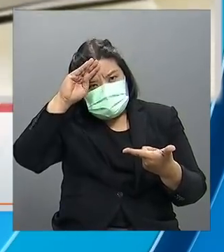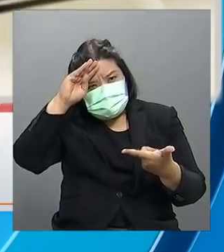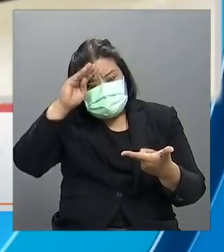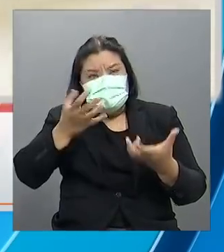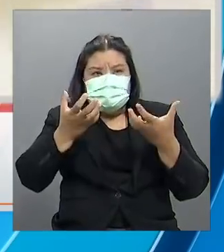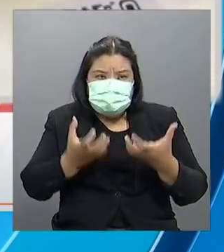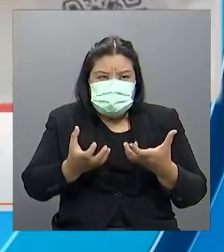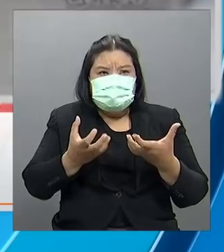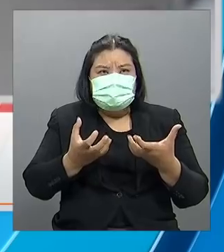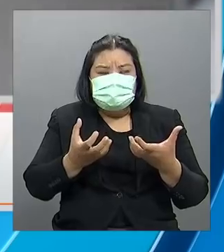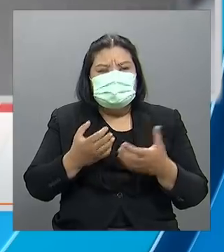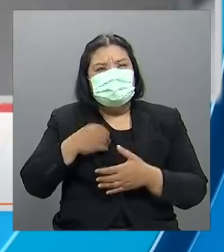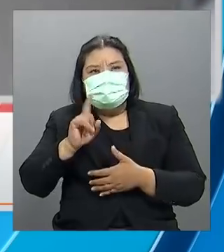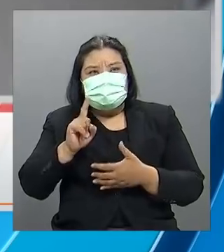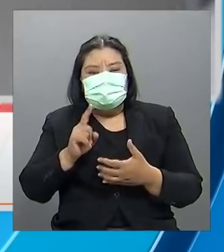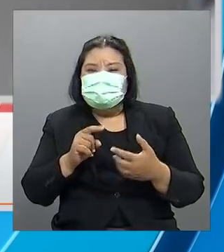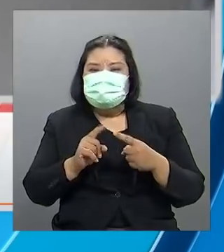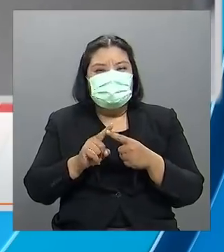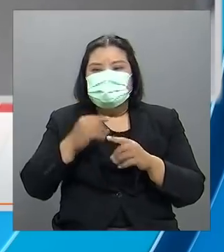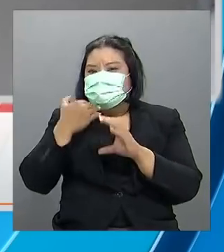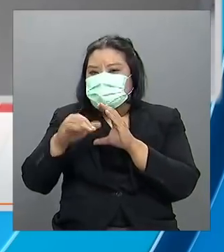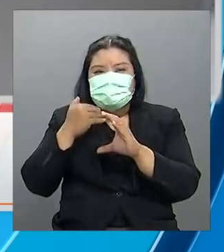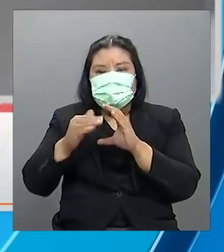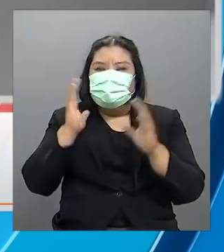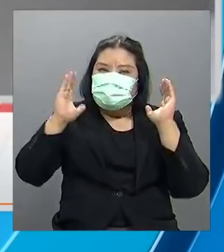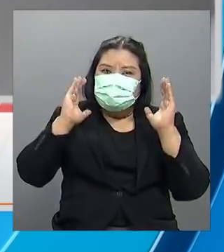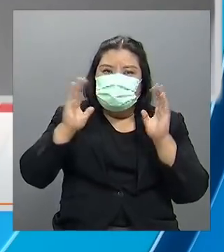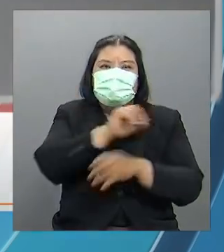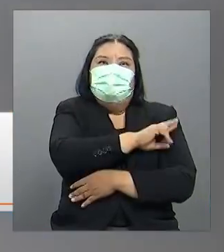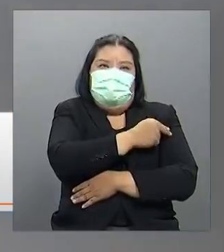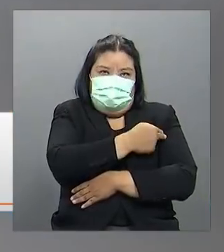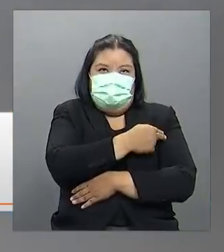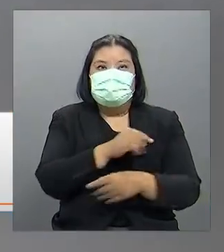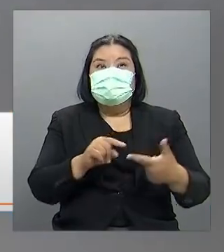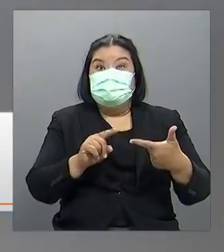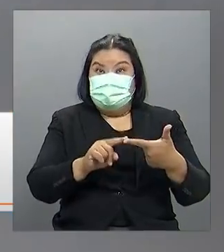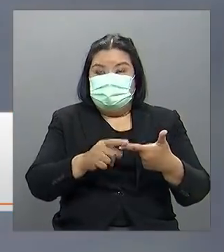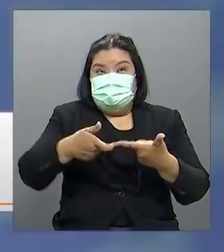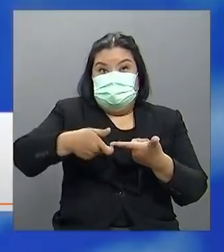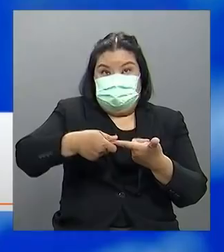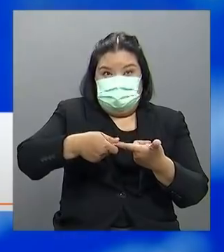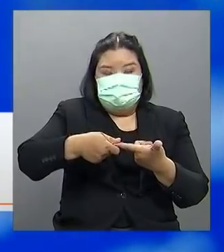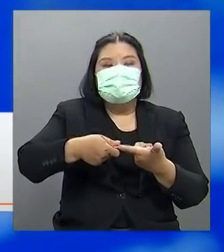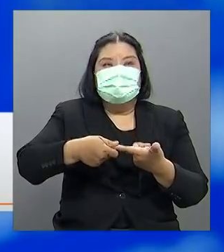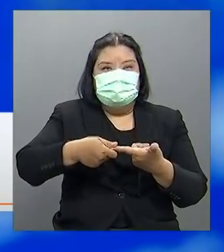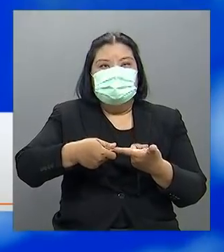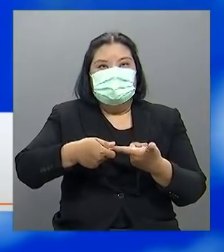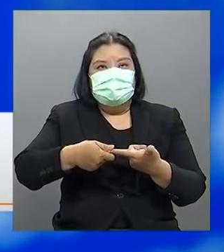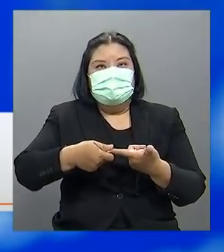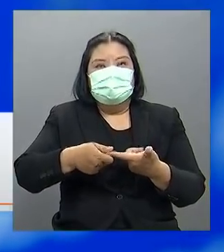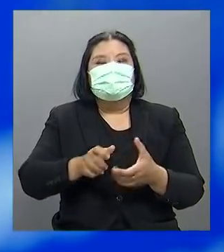คะก็จะคอนซัลท์ก็จะปรึกษากันได้อันนี้ก็เป็นตัวอย่างเครื่องวัดออกซิเจนปลายนิ้วนะคะที่เราจัด